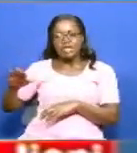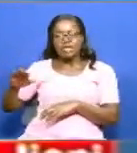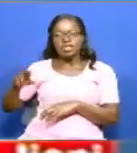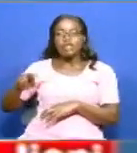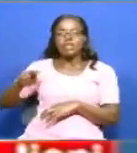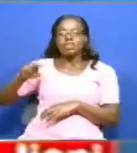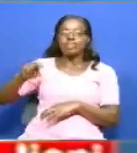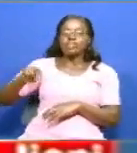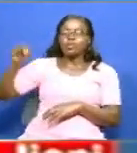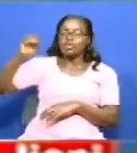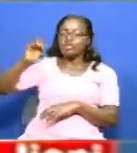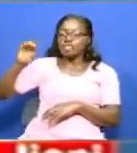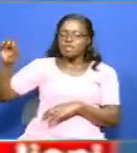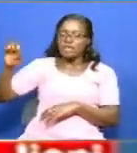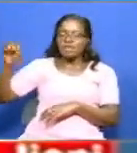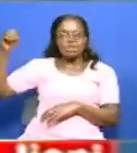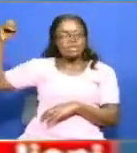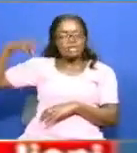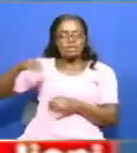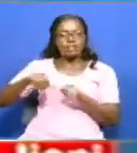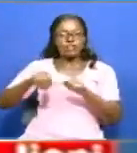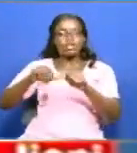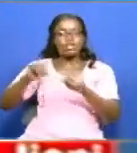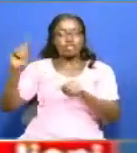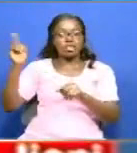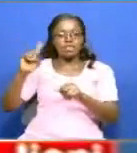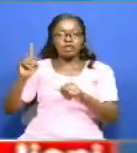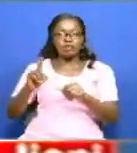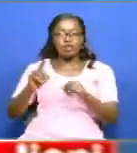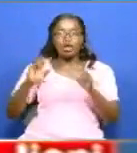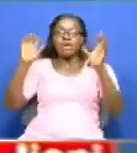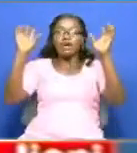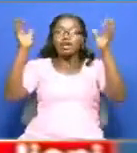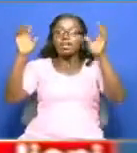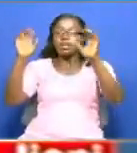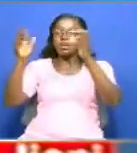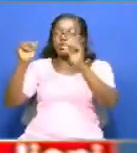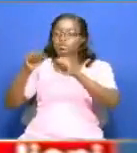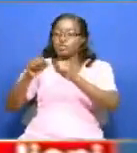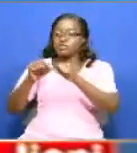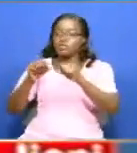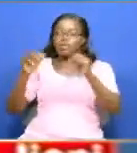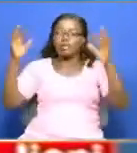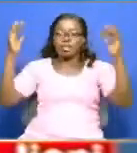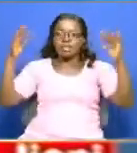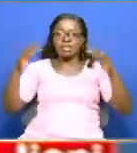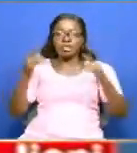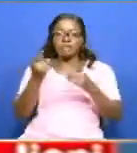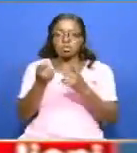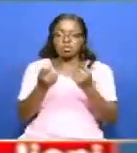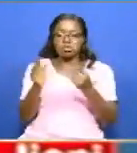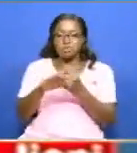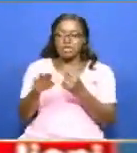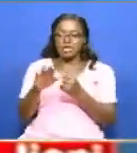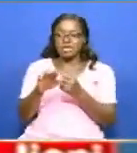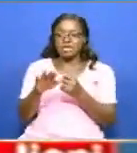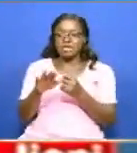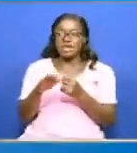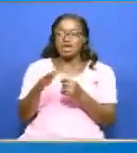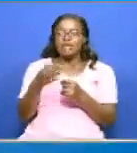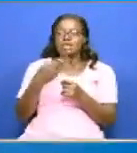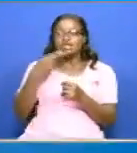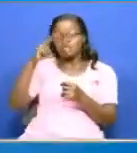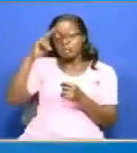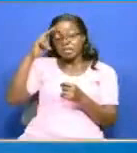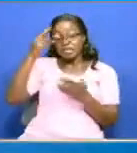nchi vipindi vya jua vitang'aa. Hapa Nairobi tutaendelea na hali ya mawingu, kuna uwezekano pia wa mvua katika maeneo machache tu. Viwango vya joto